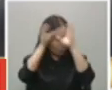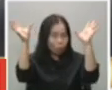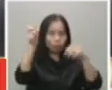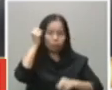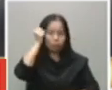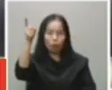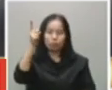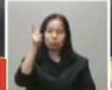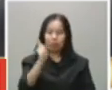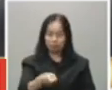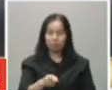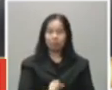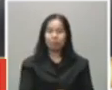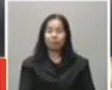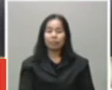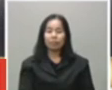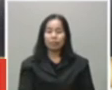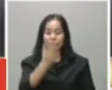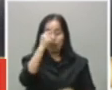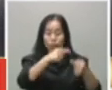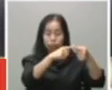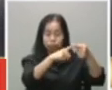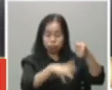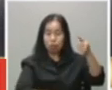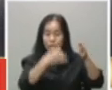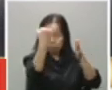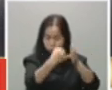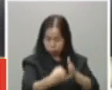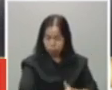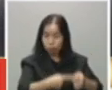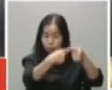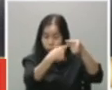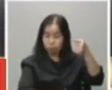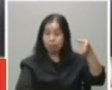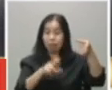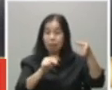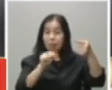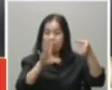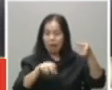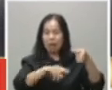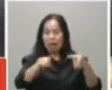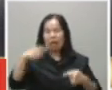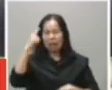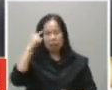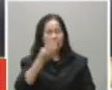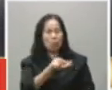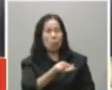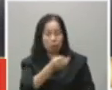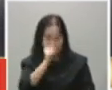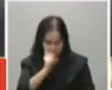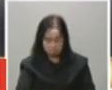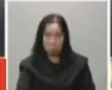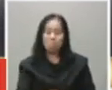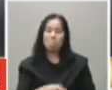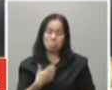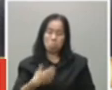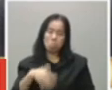ง35ข้อหาเนี่ยบางทีบางท่านอาจจะบอกว่าน้อยไปด้วยซ้ำ